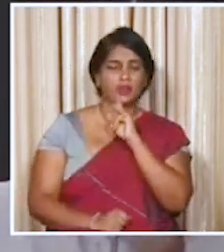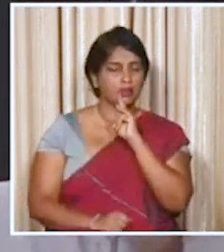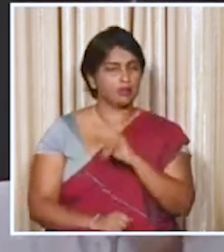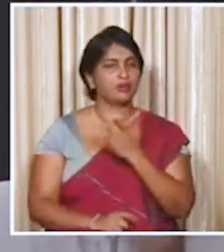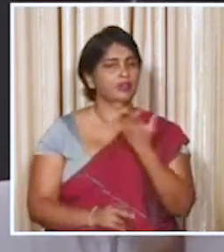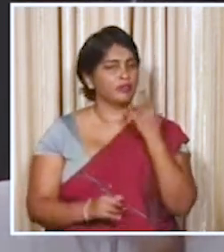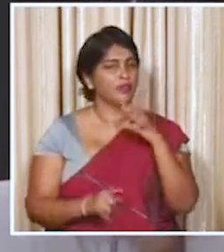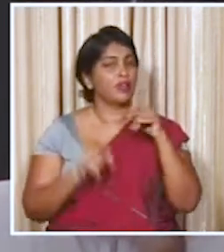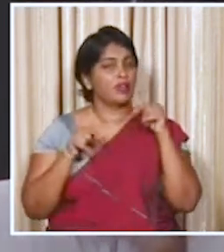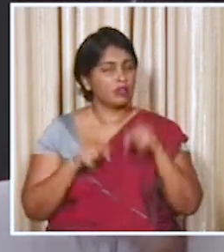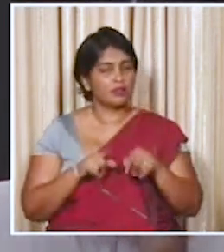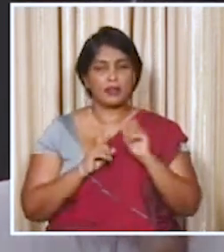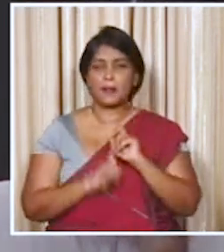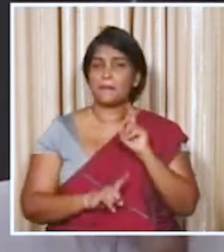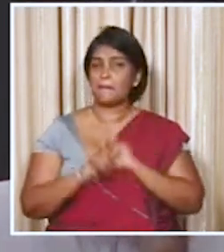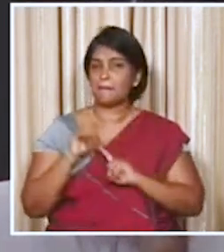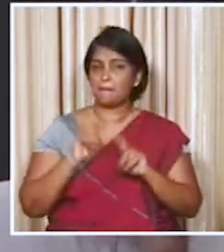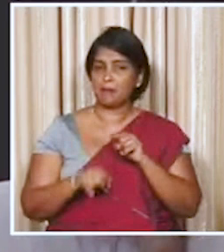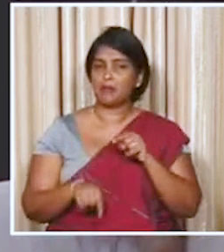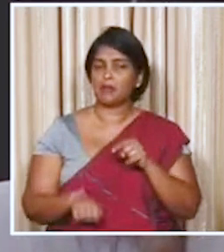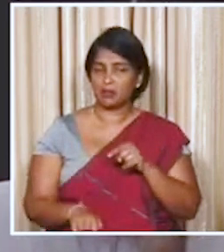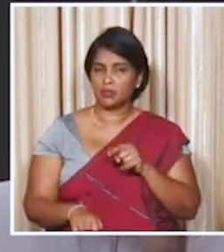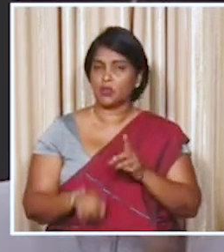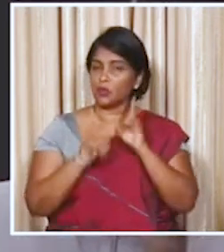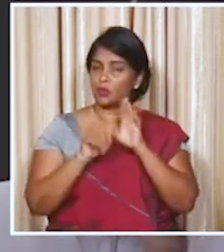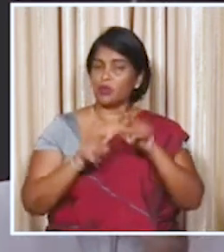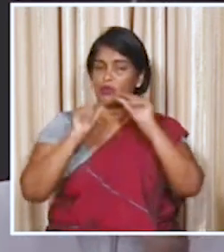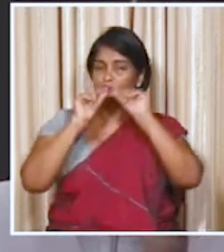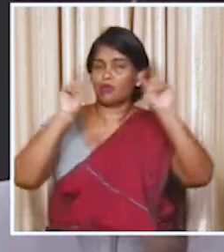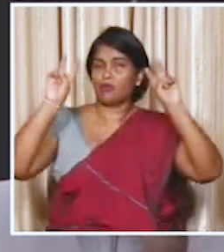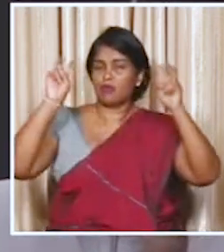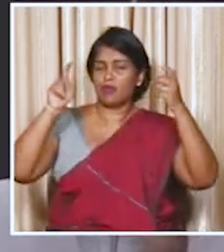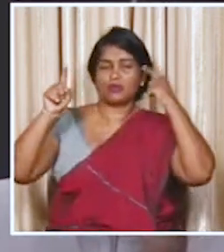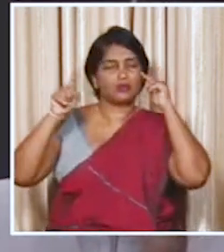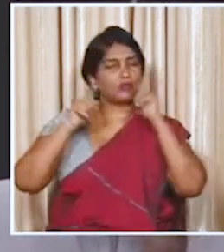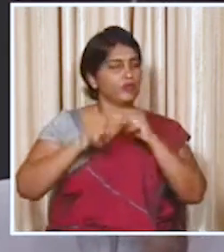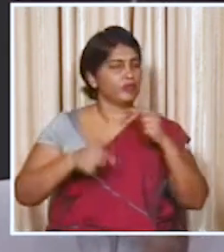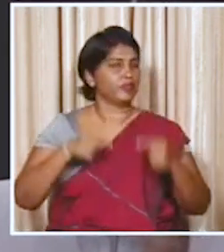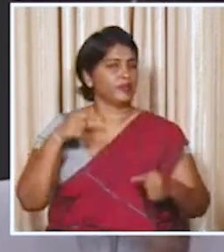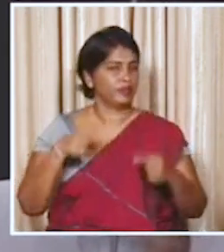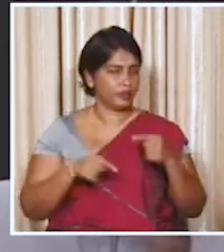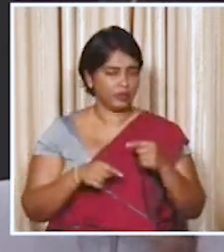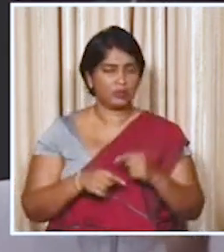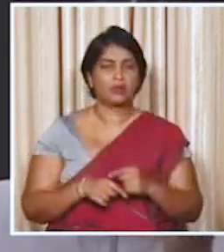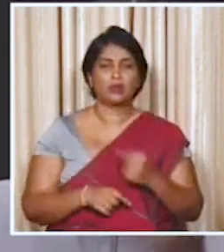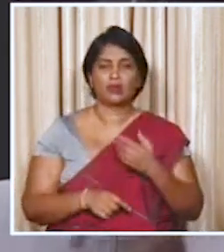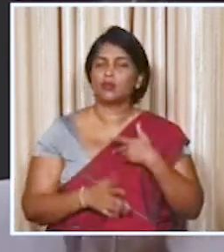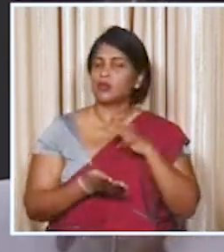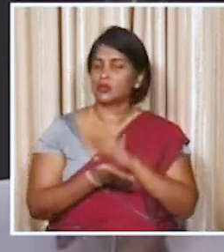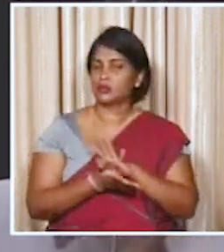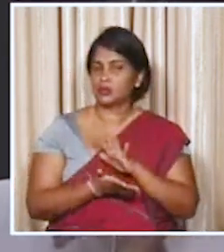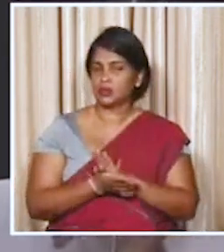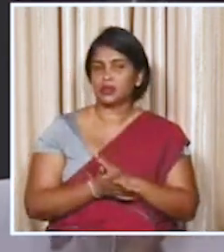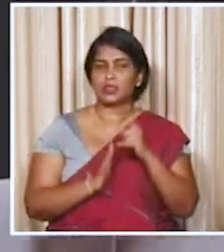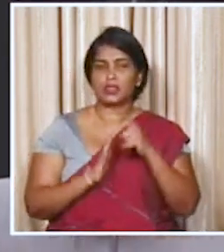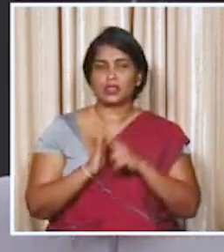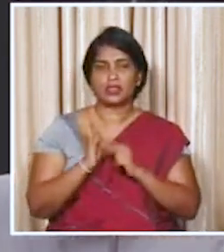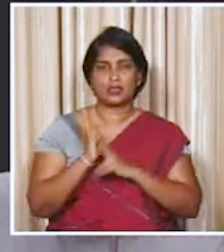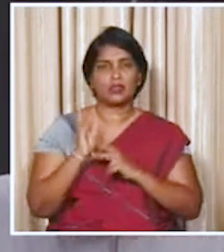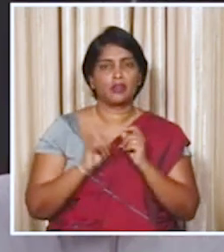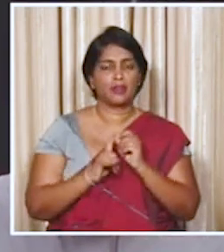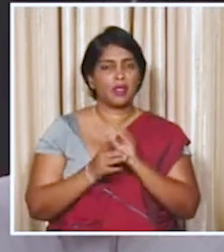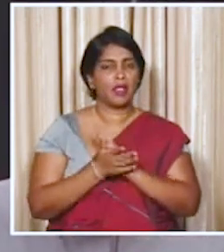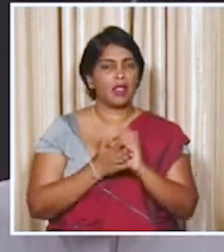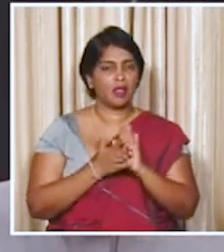ඒ නිසා අදත් මේ පාර්ලිමේන්තුවේ ඒ මාතෘකාවම තමයි අපි විවාද කරන්නේ. මම සතුටු වෙනවා අපේ ජනතා විමුක්ති පෙරමුණේ